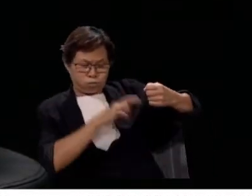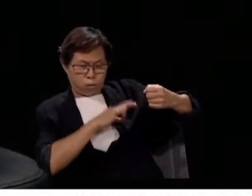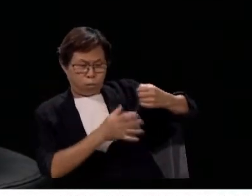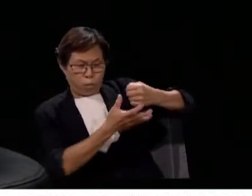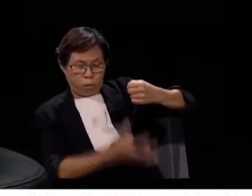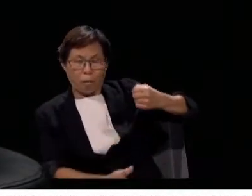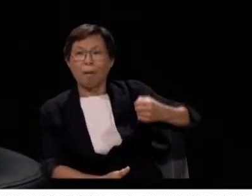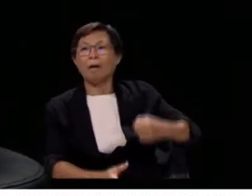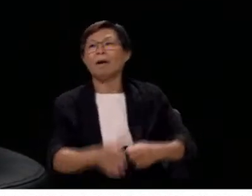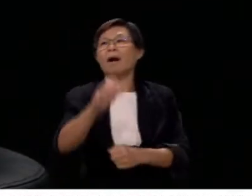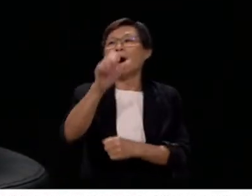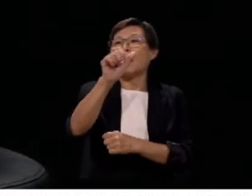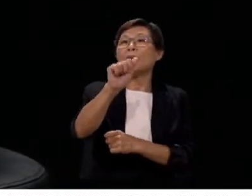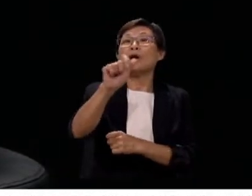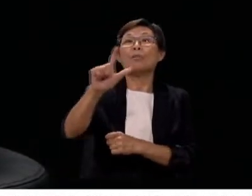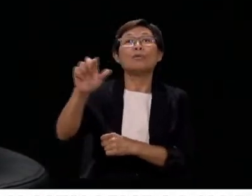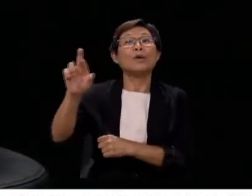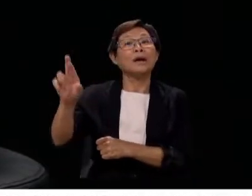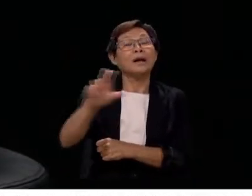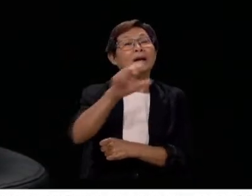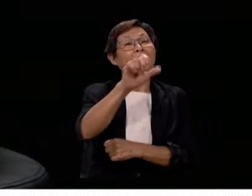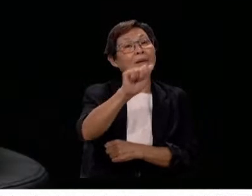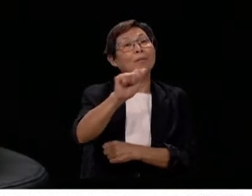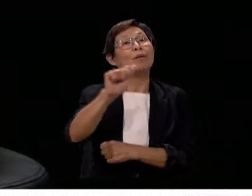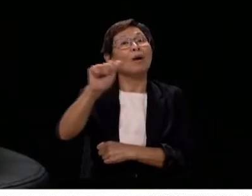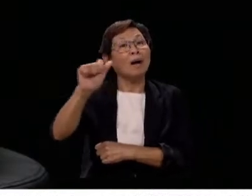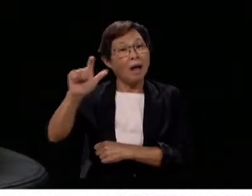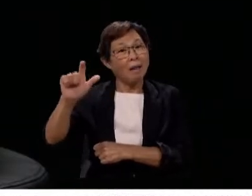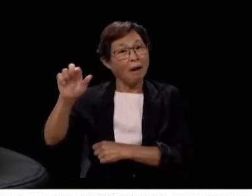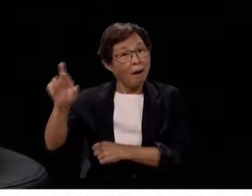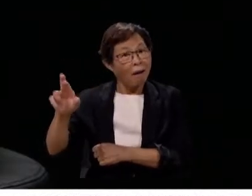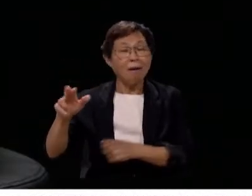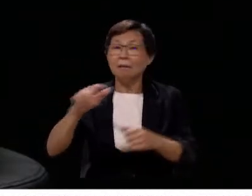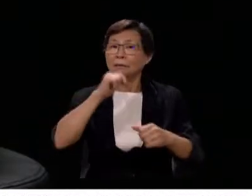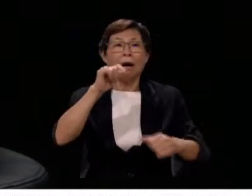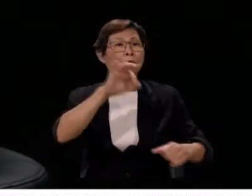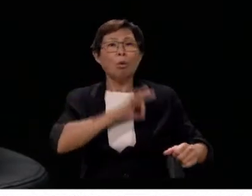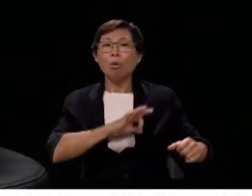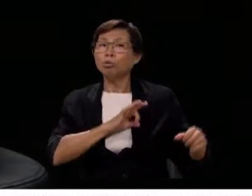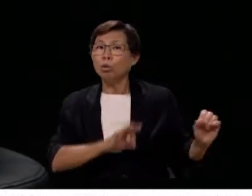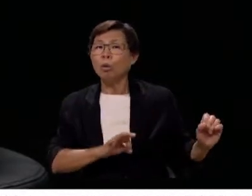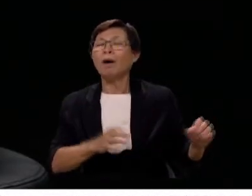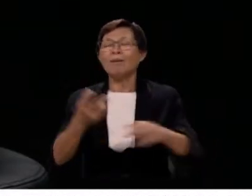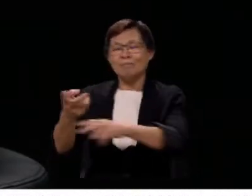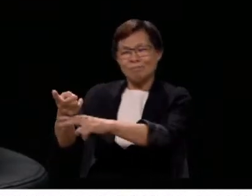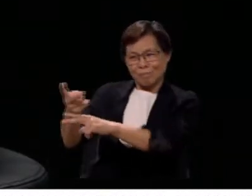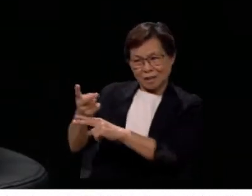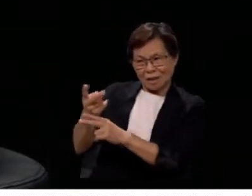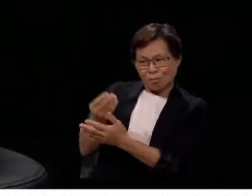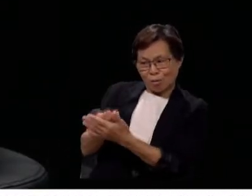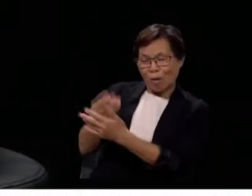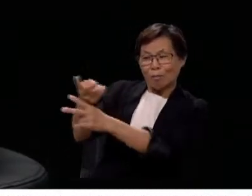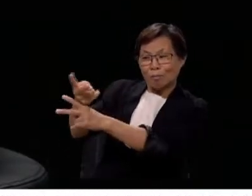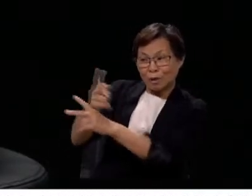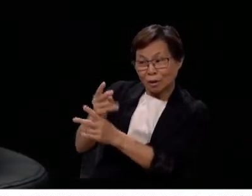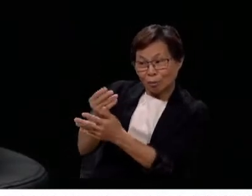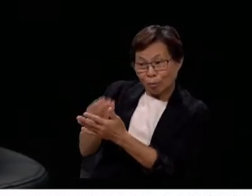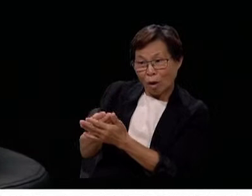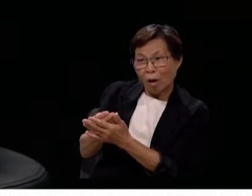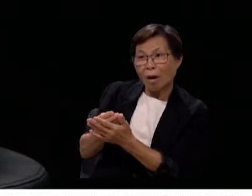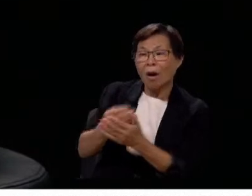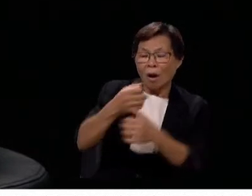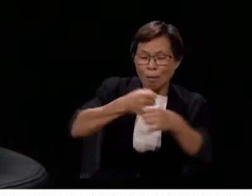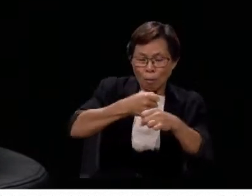dalam amanah lubang rakyat ini dec ada elemen keuntungan lagi maka mereka akan pinjaman gimana pinjaman akan